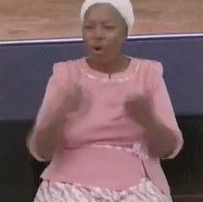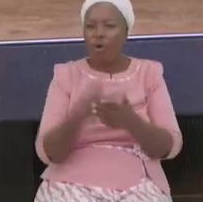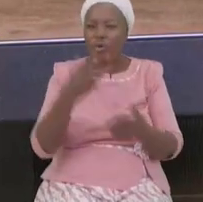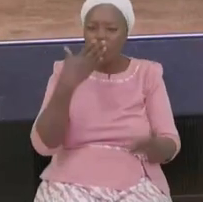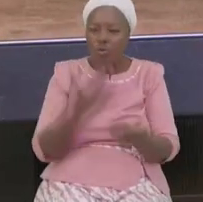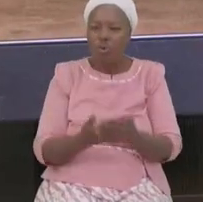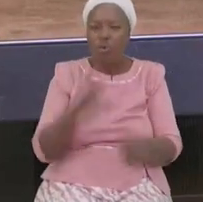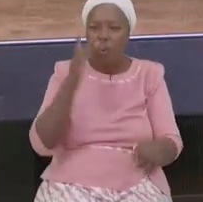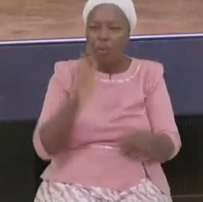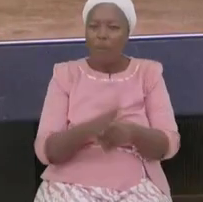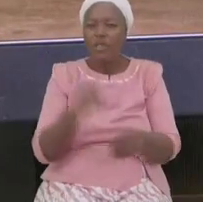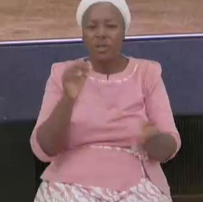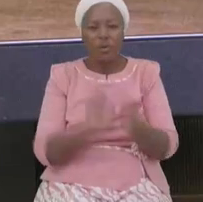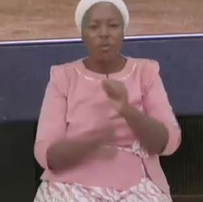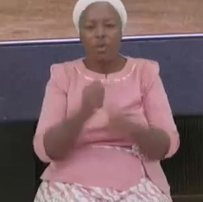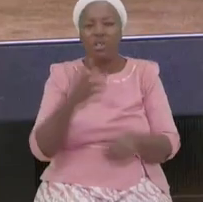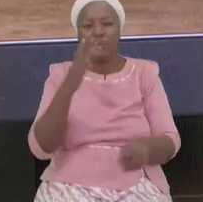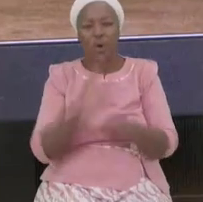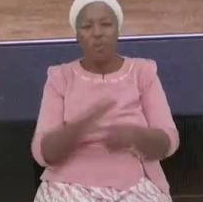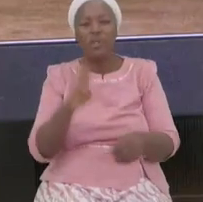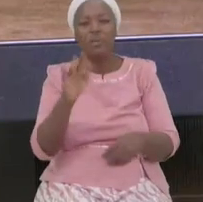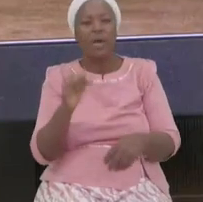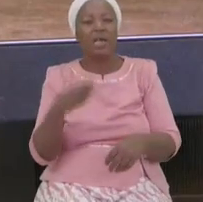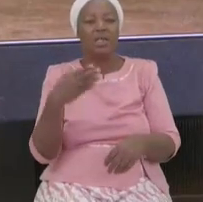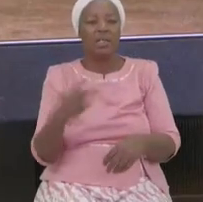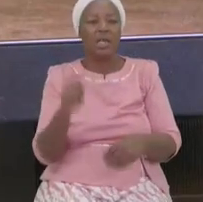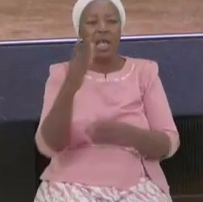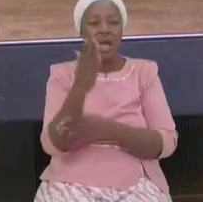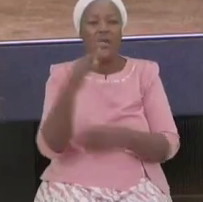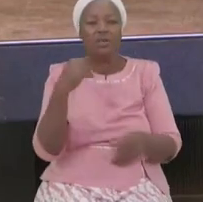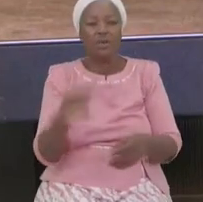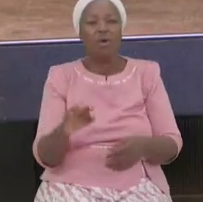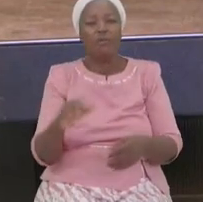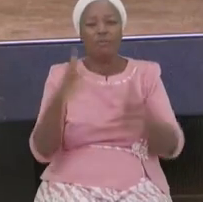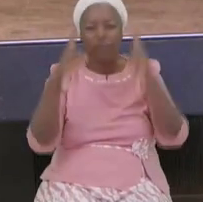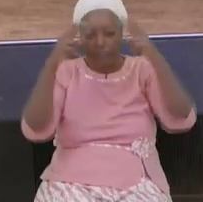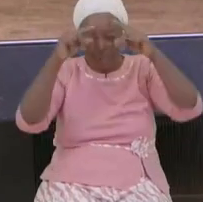serviteur, aucune n'est restée sans effet.